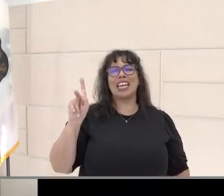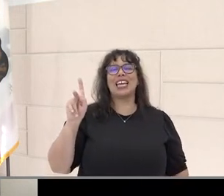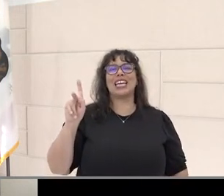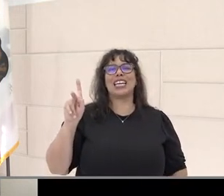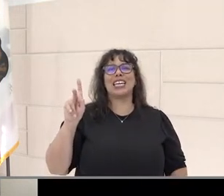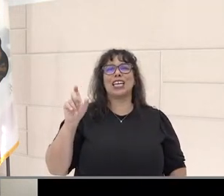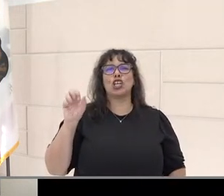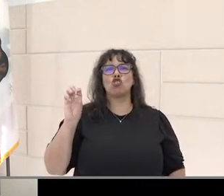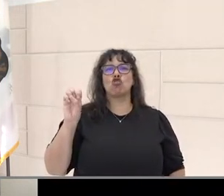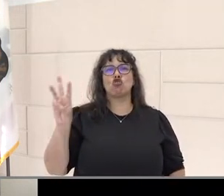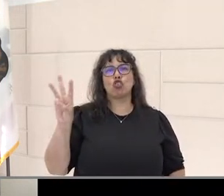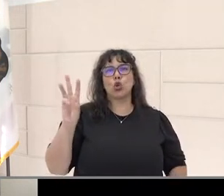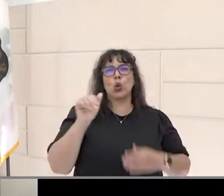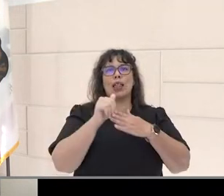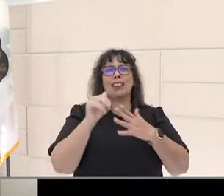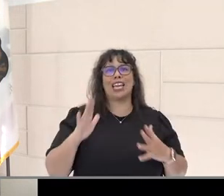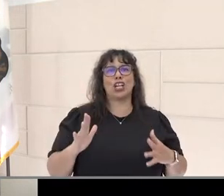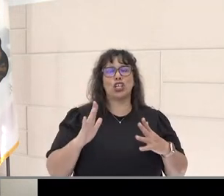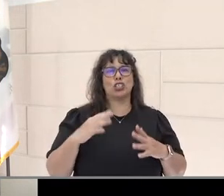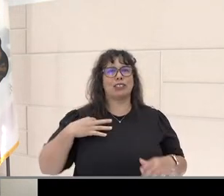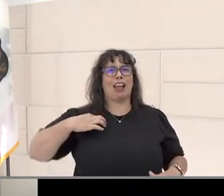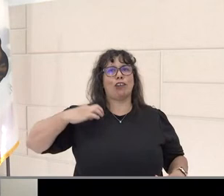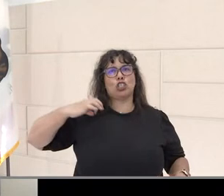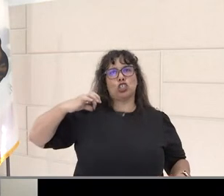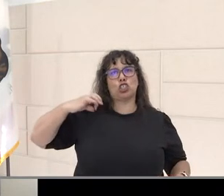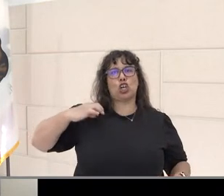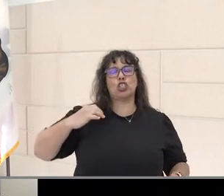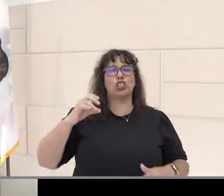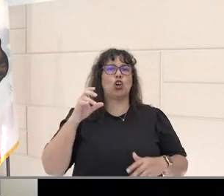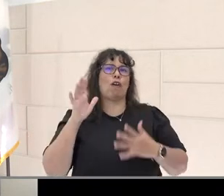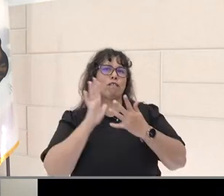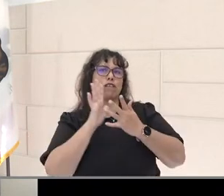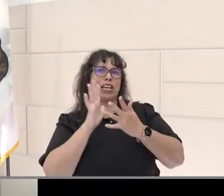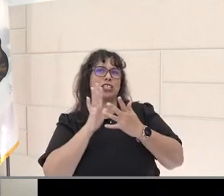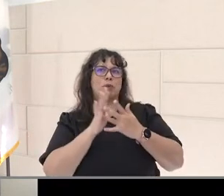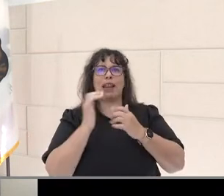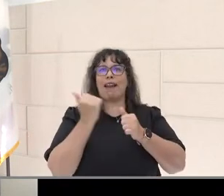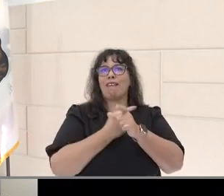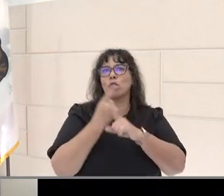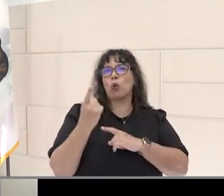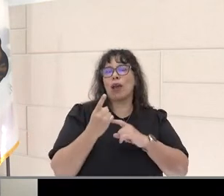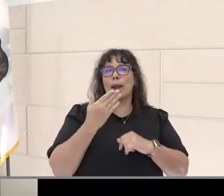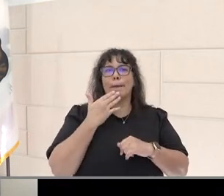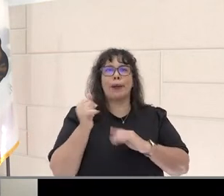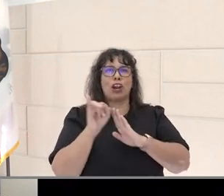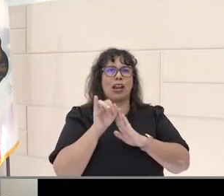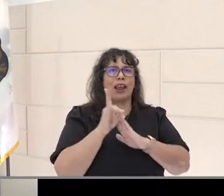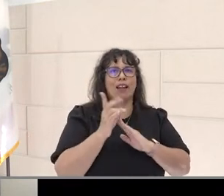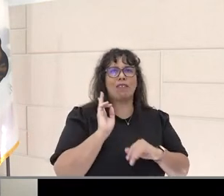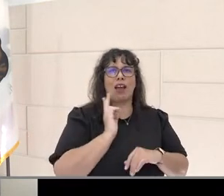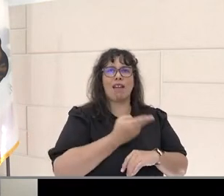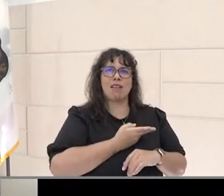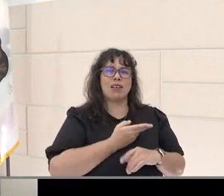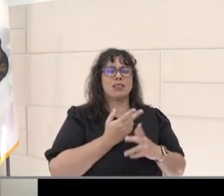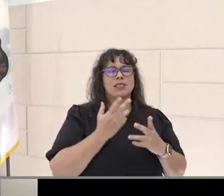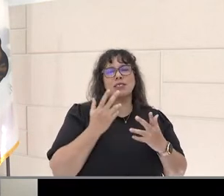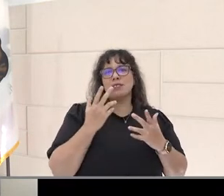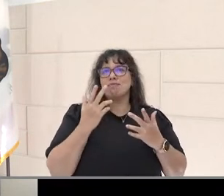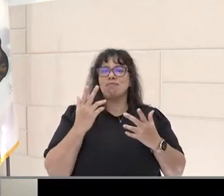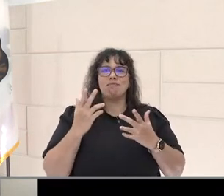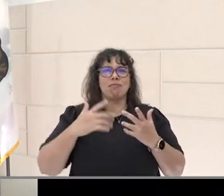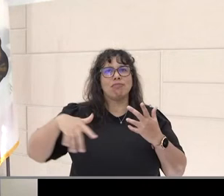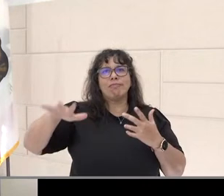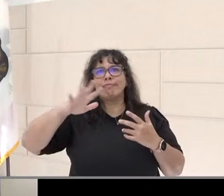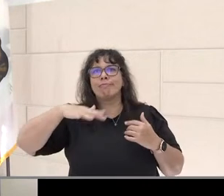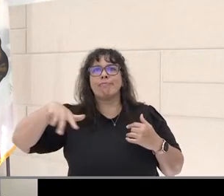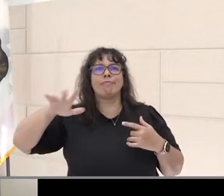លរៀនវិញដែរហើយក្រុមលីងគ្រូនឹងពាក់អាវជាគេហៅអាវពិសេសប្រចាំសាលារៀននឹ